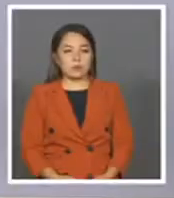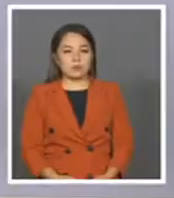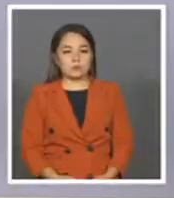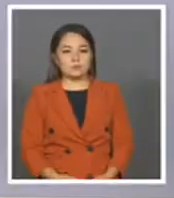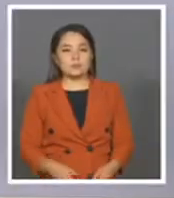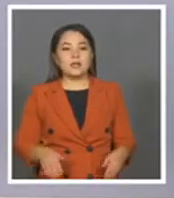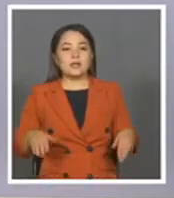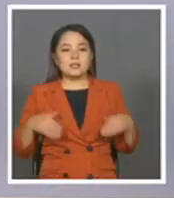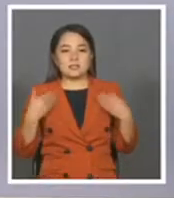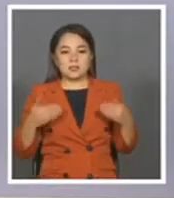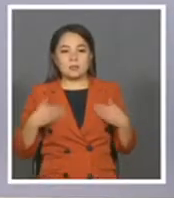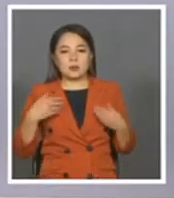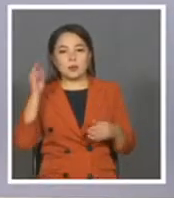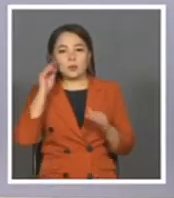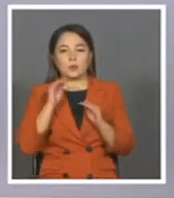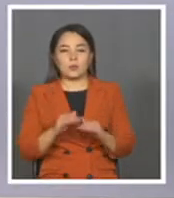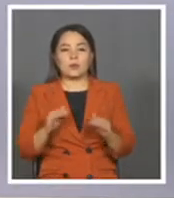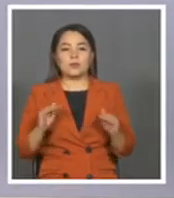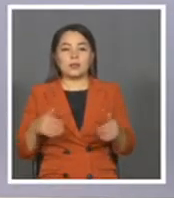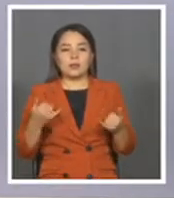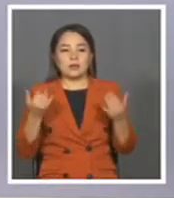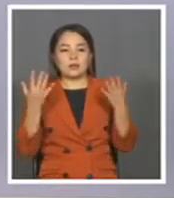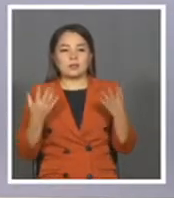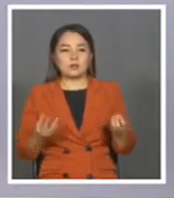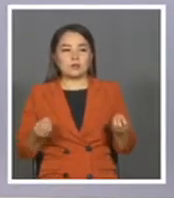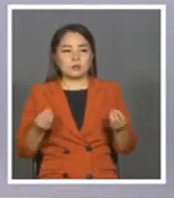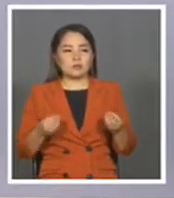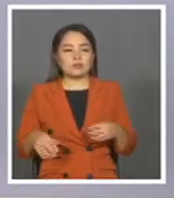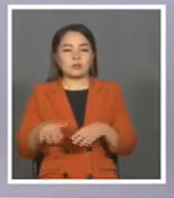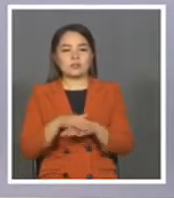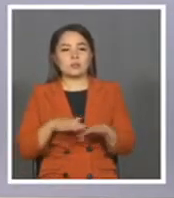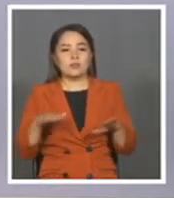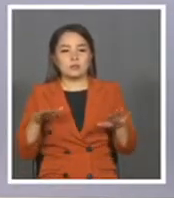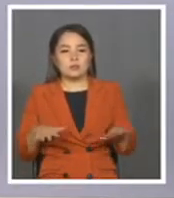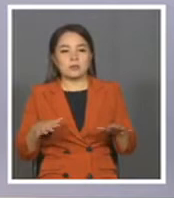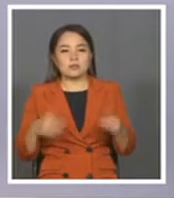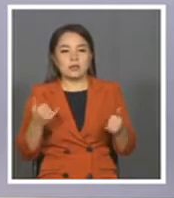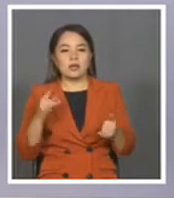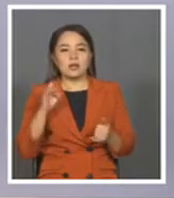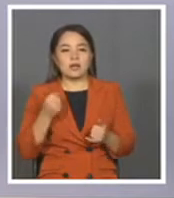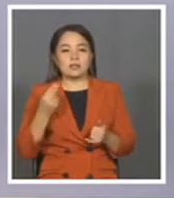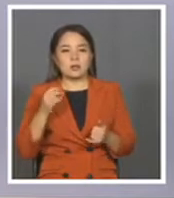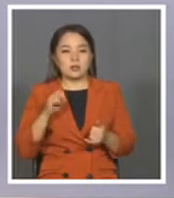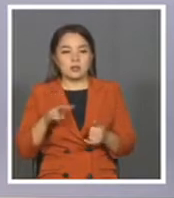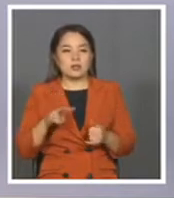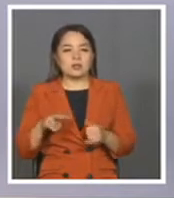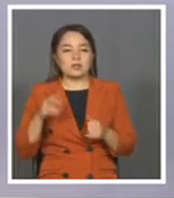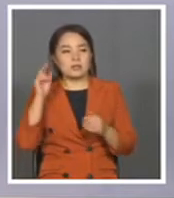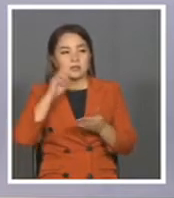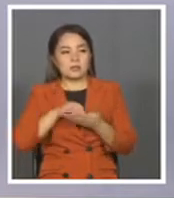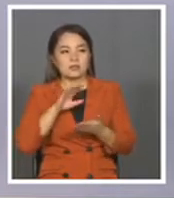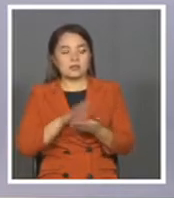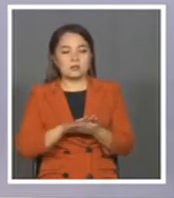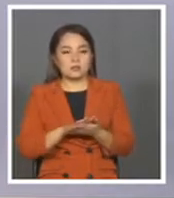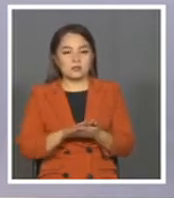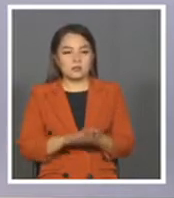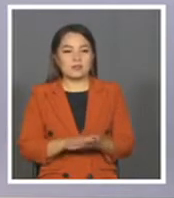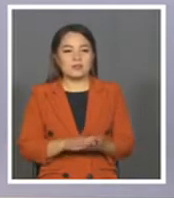Сәлеметсіздер ме, оқушылар? Бүгінгі сабағымыздың тақырыбы – рационал сандарды салыстыру.